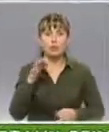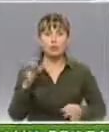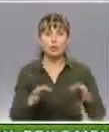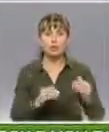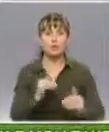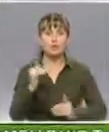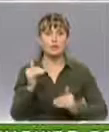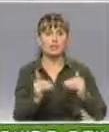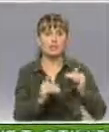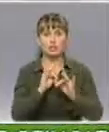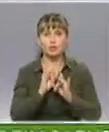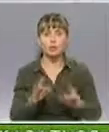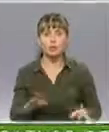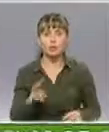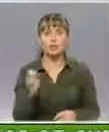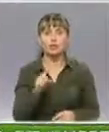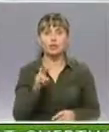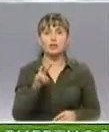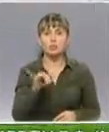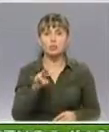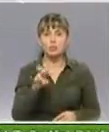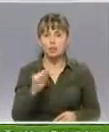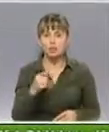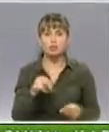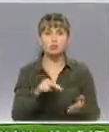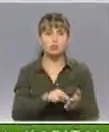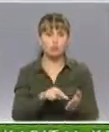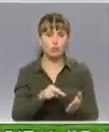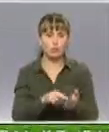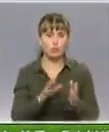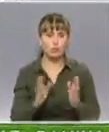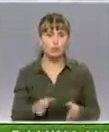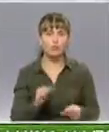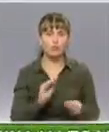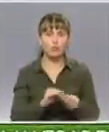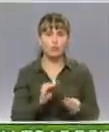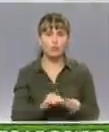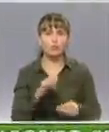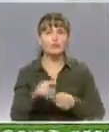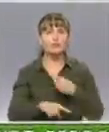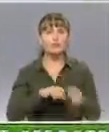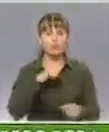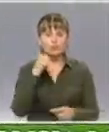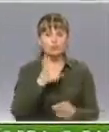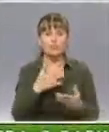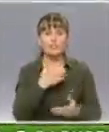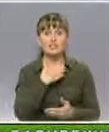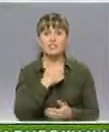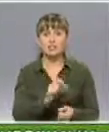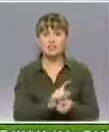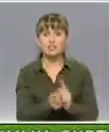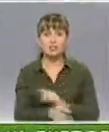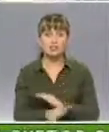Национальная компания «Казмунайгаз» будет сдерживать стоимость за счет своих ресурсов. Но в следующем году, если ситуация с дефицитом не